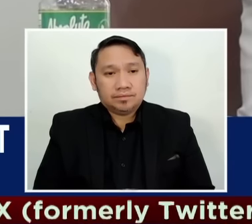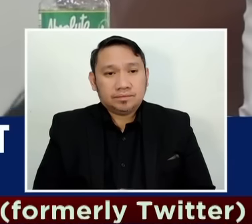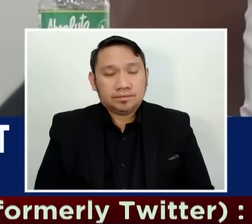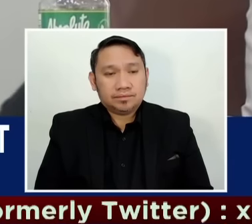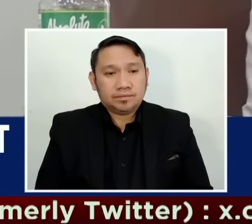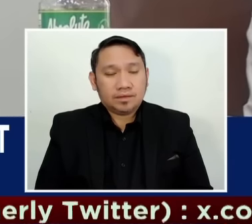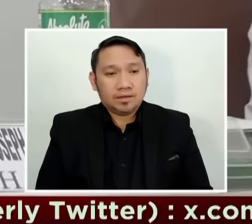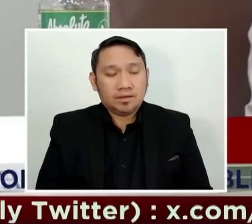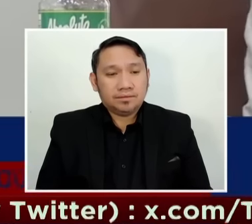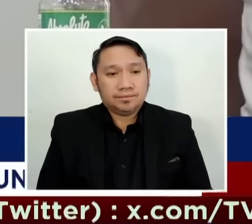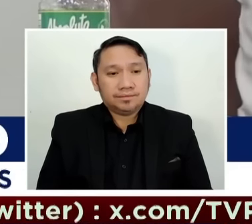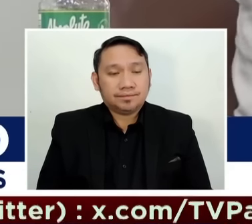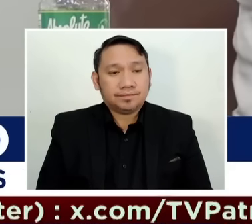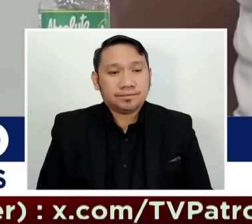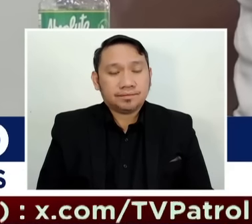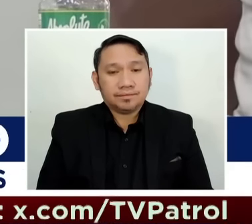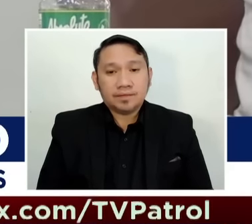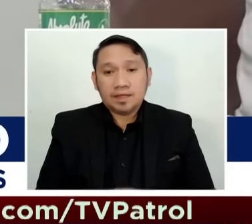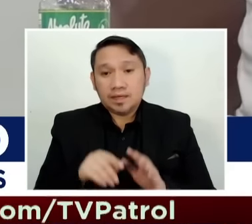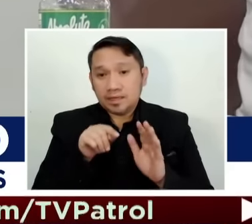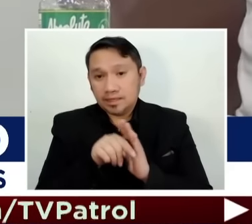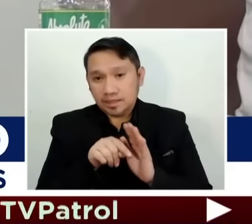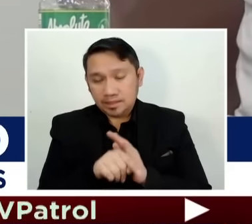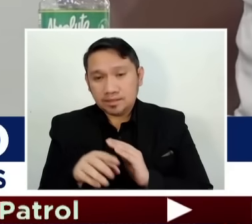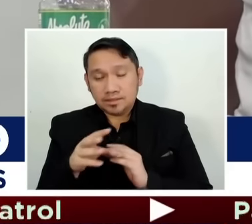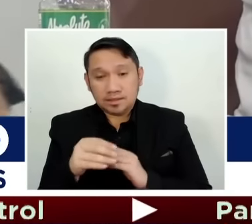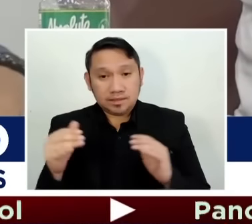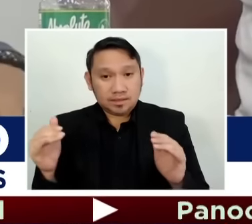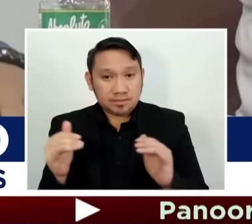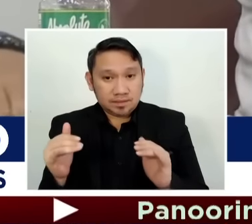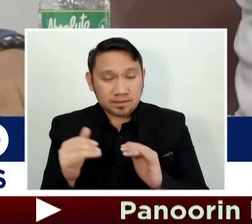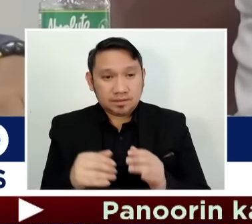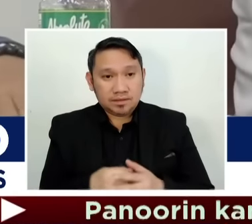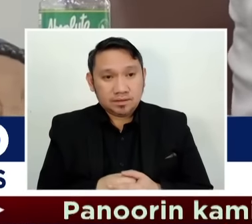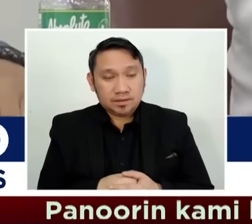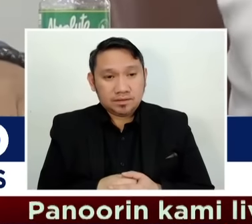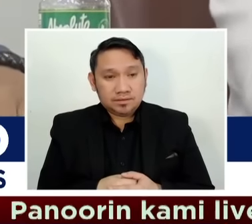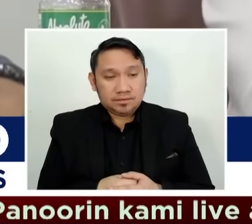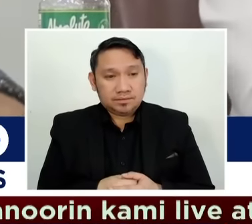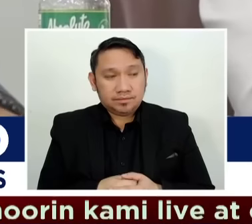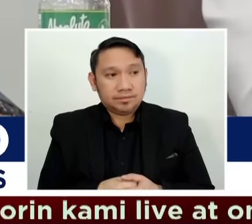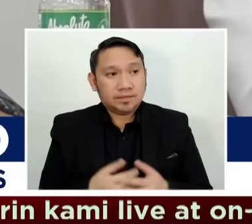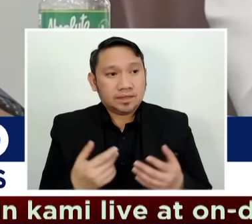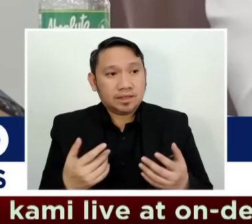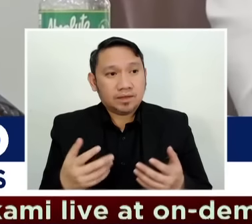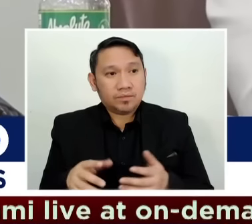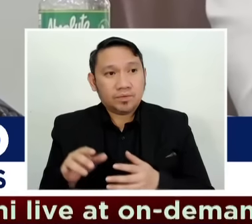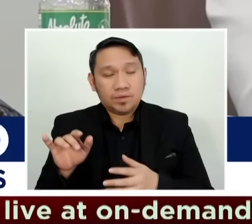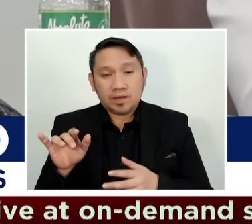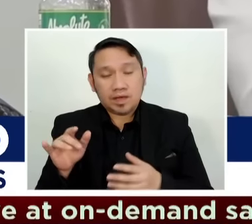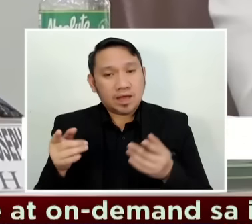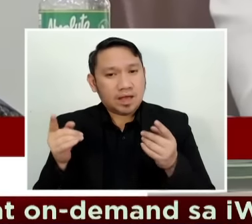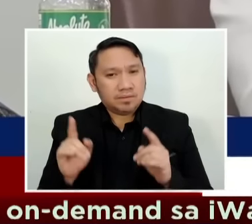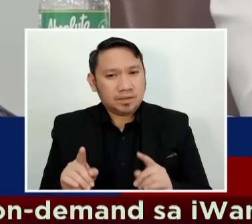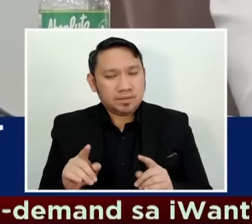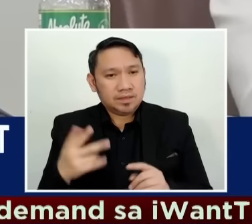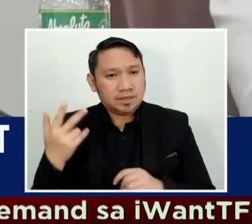Killings and the meeting, or sabi nga nila, courtesy call, that happens 3 days